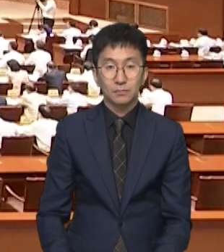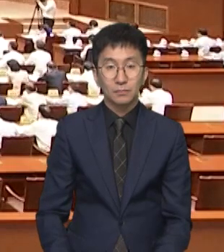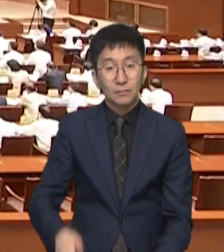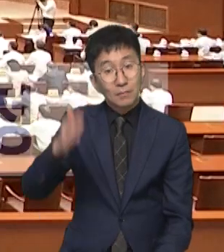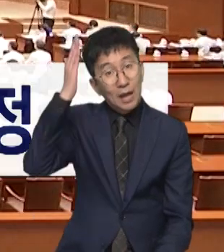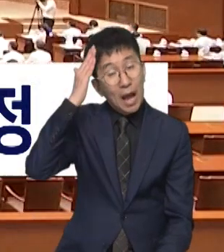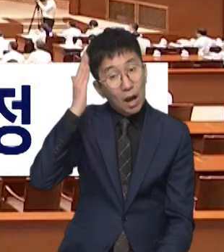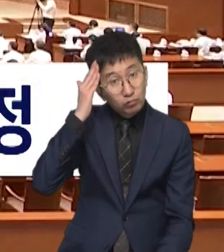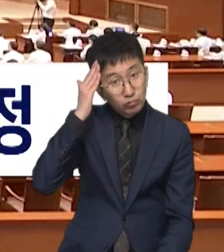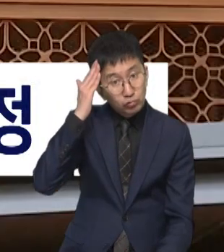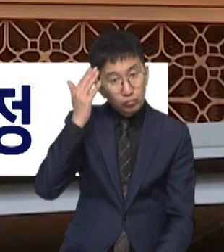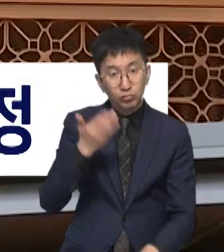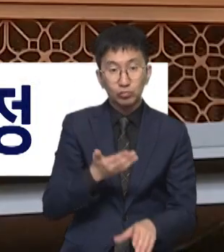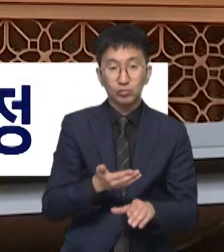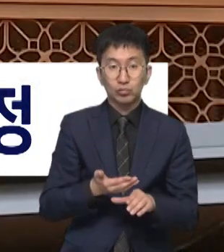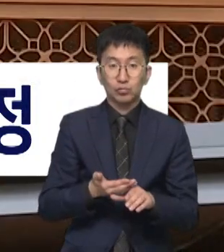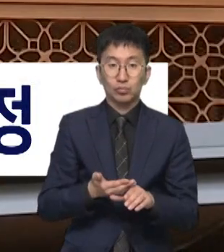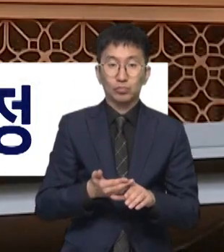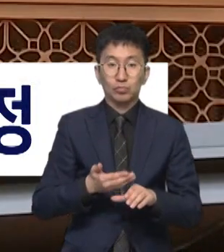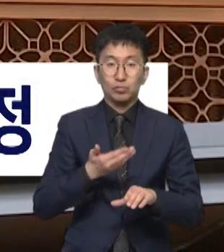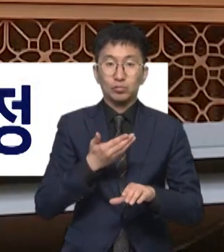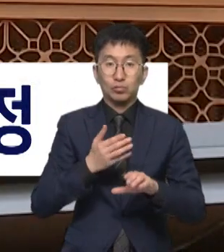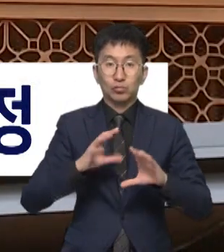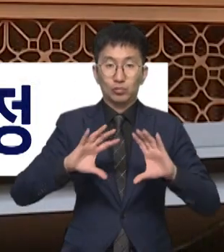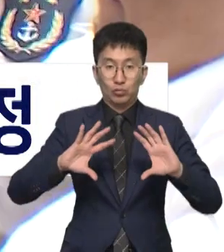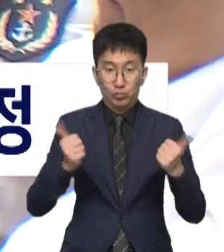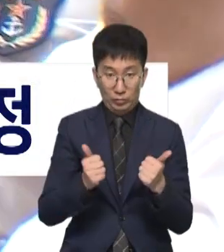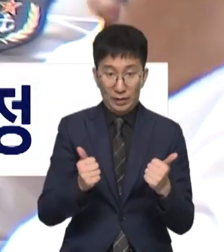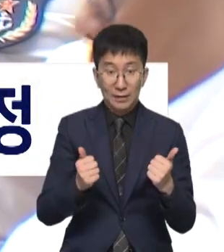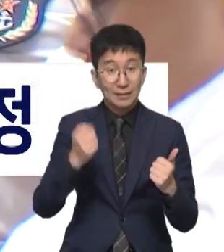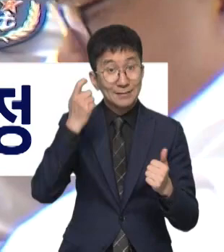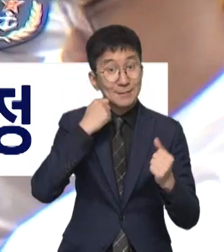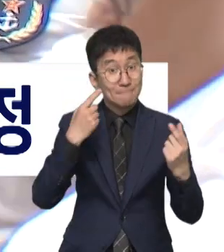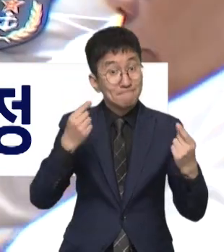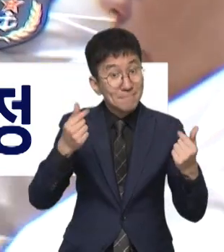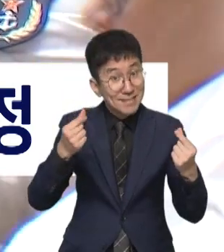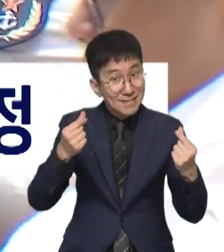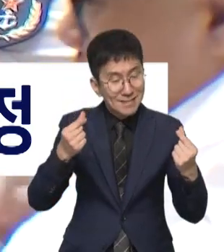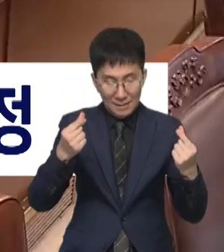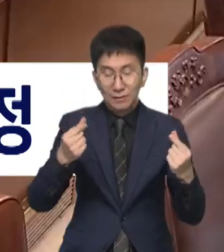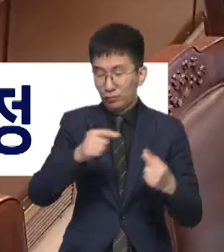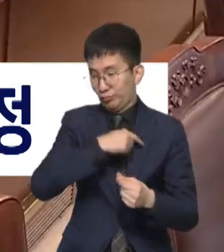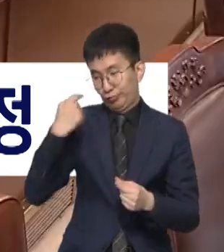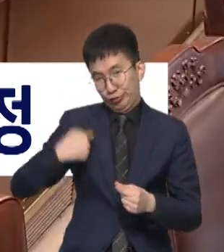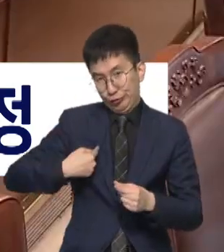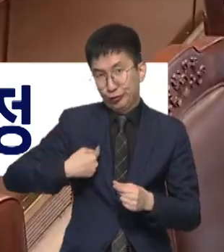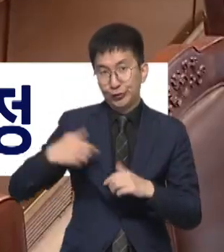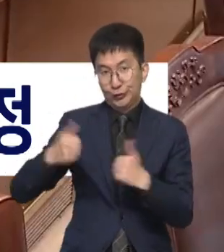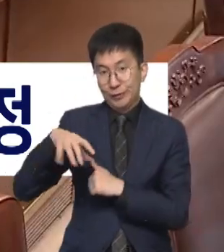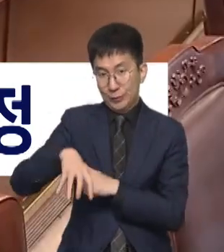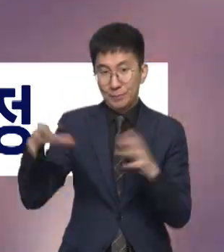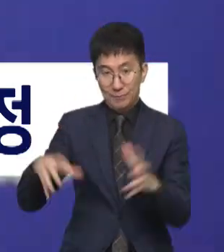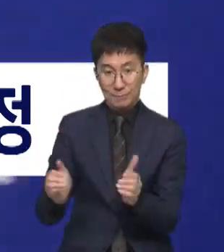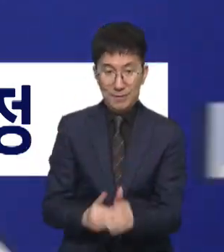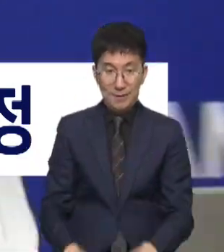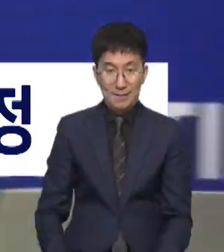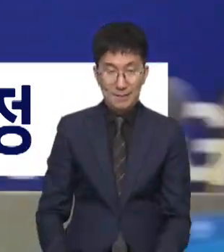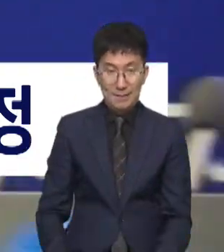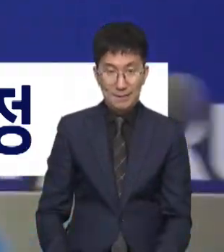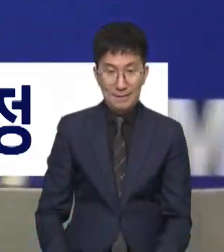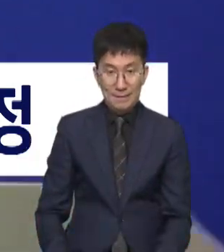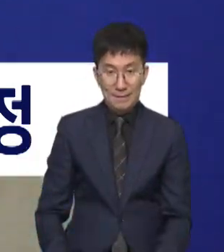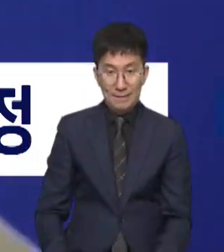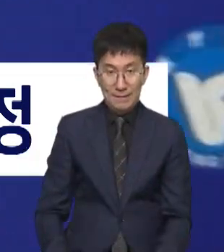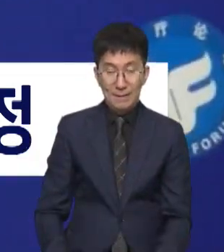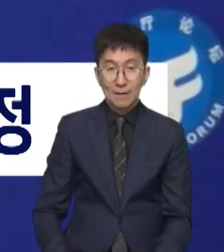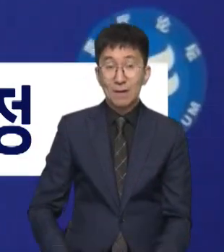우리 국회격인 중국 전인대 상무위원회가 어제 긴급 소집됐습니다. 회의 뒤 관영 언론을 통해 짧게